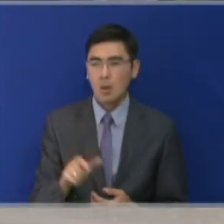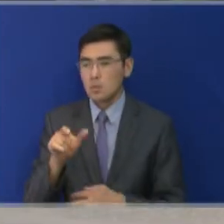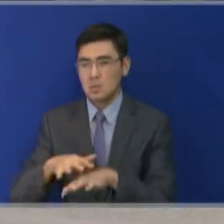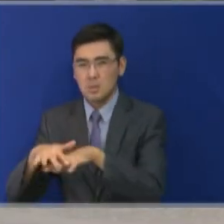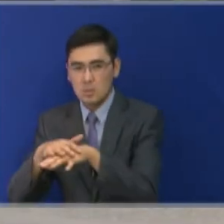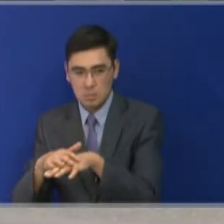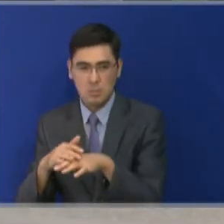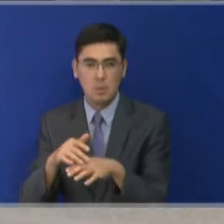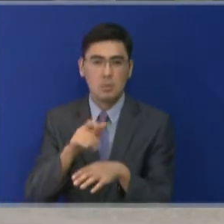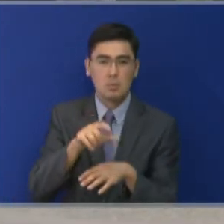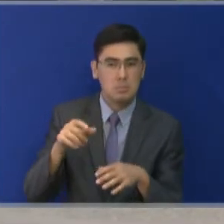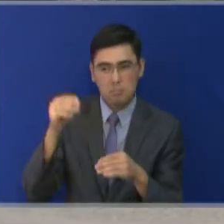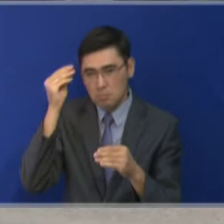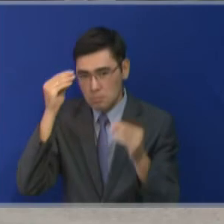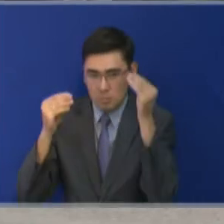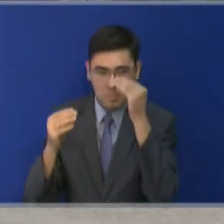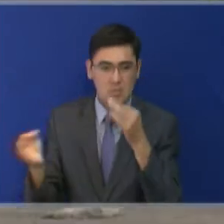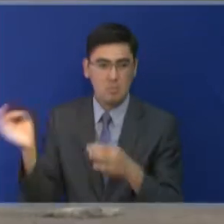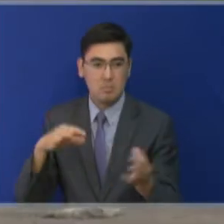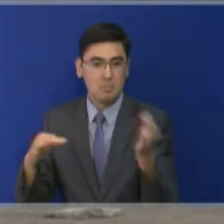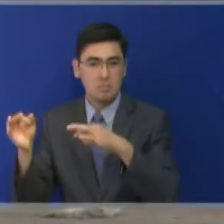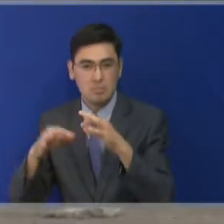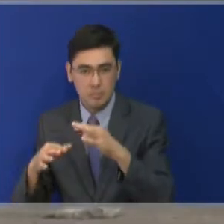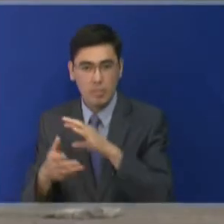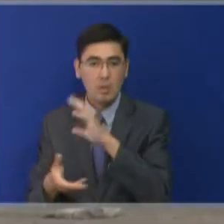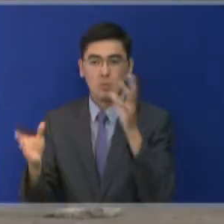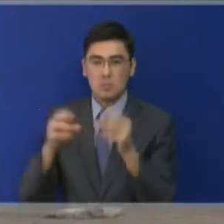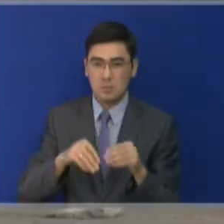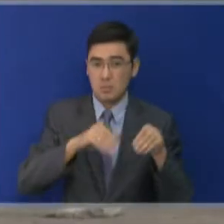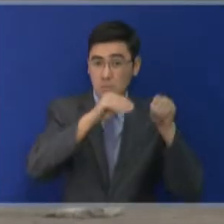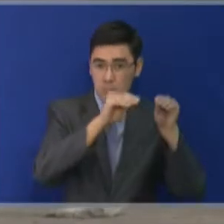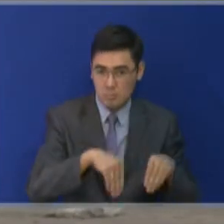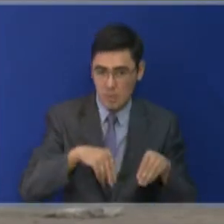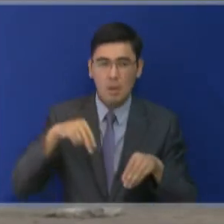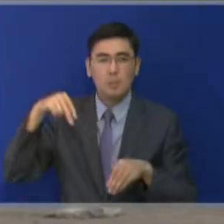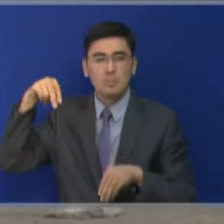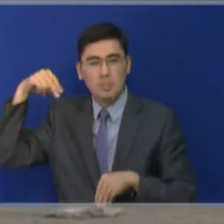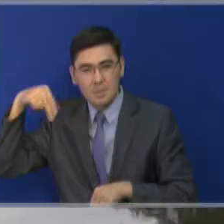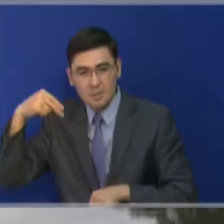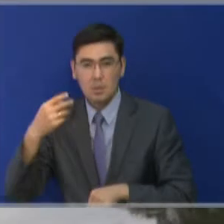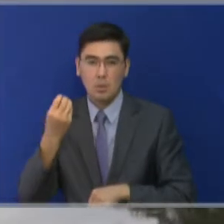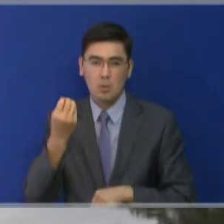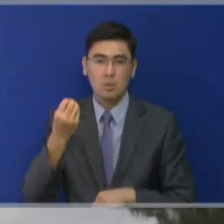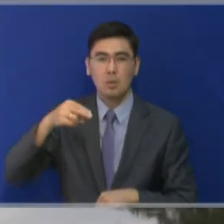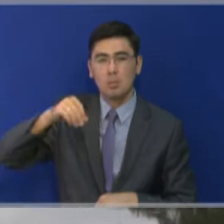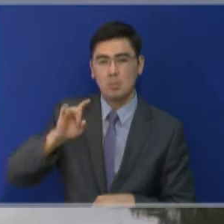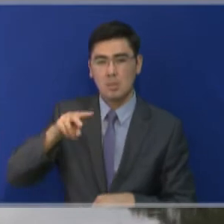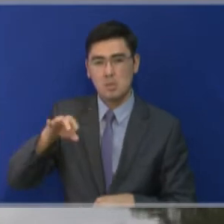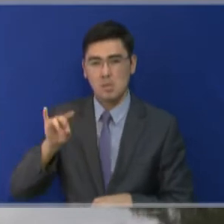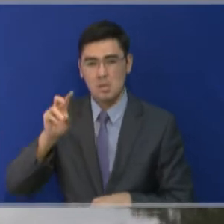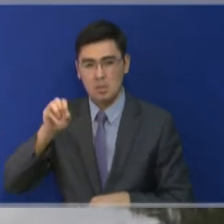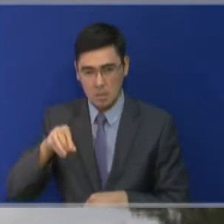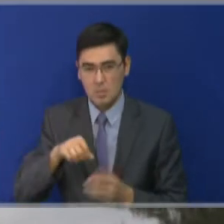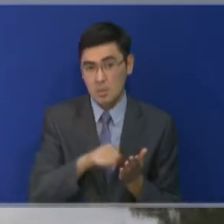бірге кеңінен талқылап, соңғы нұсқасын президент пен парламентке жіберуді ұсынады. Эльмира Жүсінбекқызы, Сәуле Байғалиева, Аслан